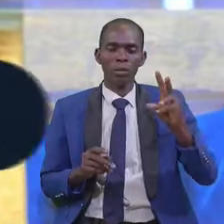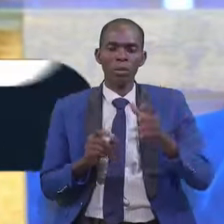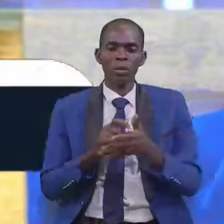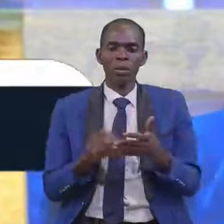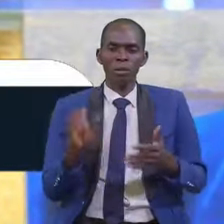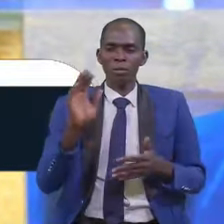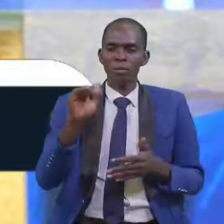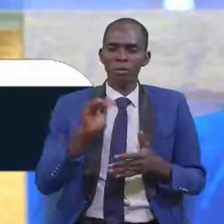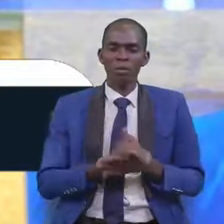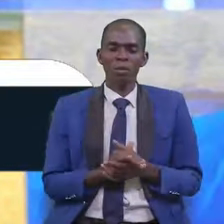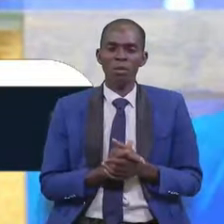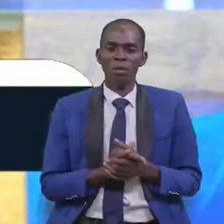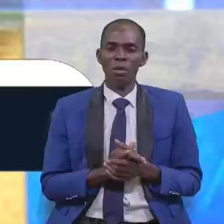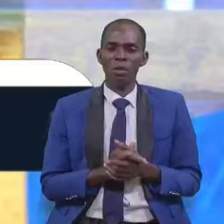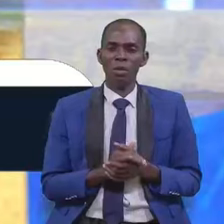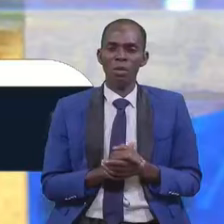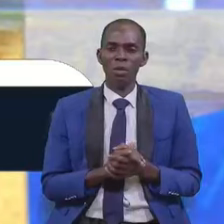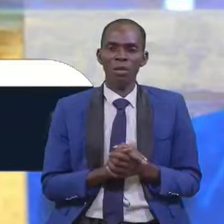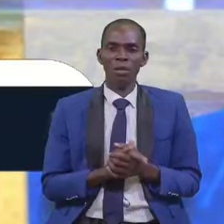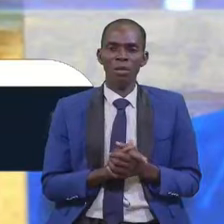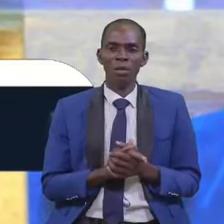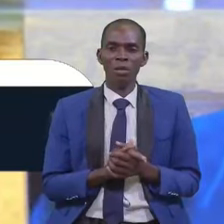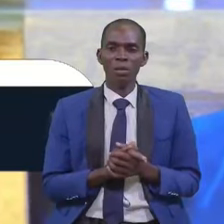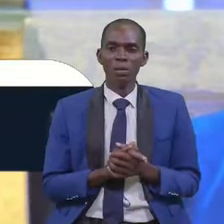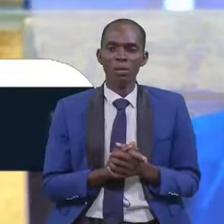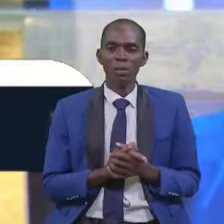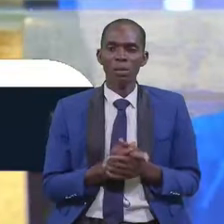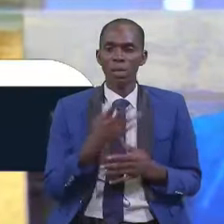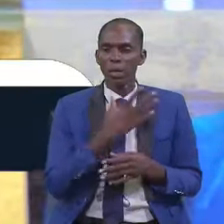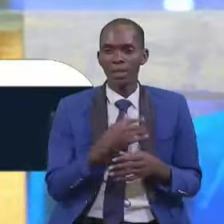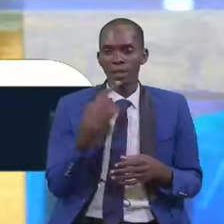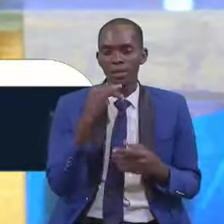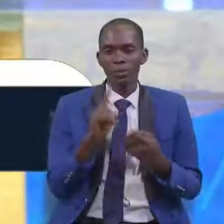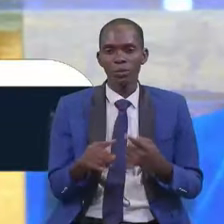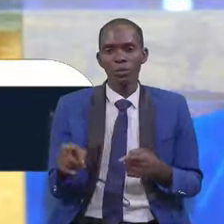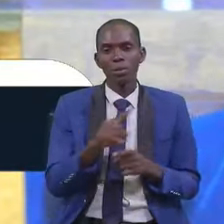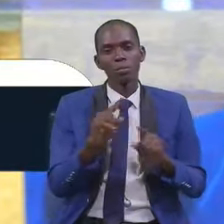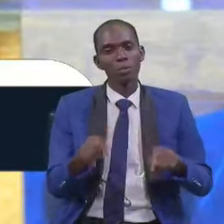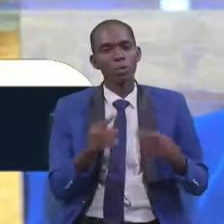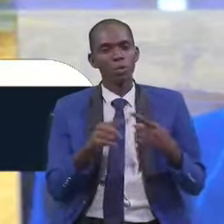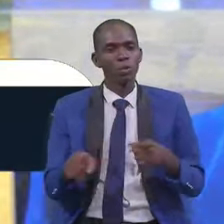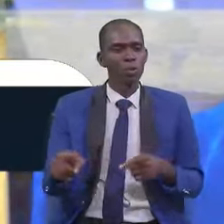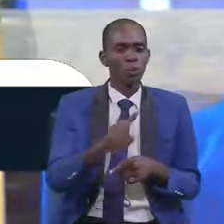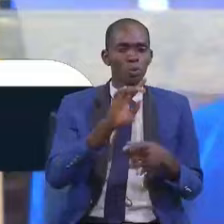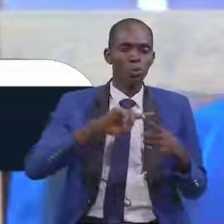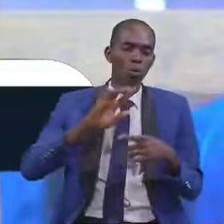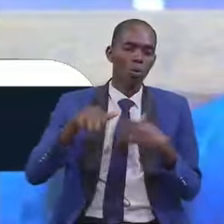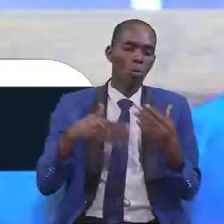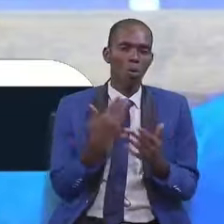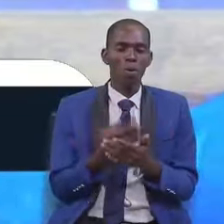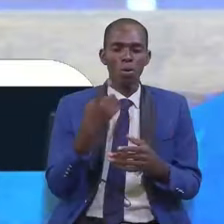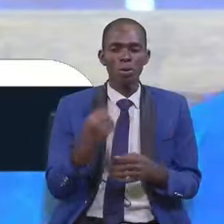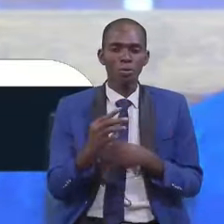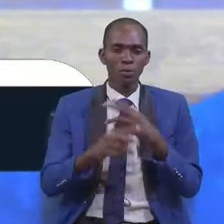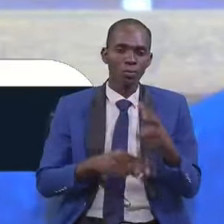chapitre 16, verset 15 dit, puis il leur dit, allez par tout le monde et prêchez la bonne nouvelle à toute la création.